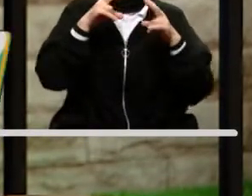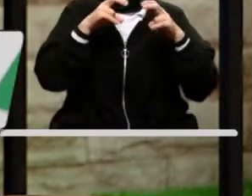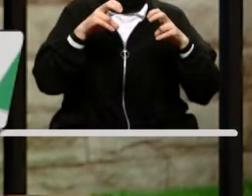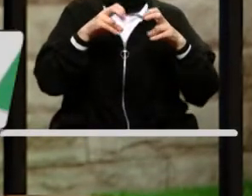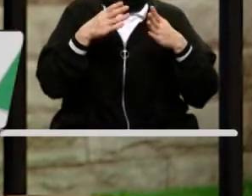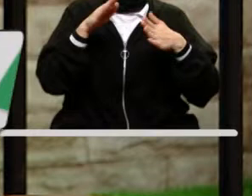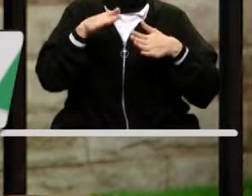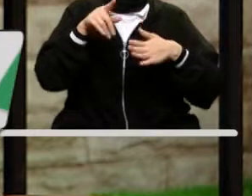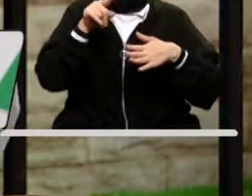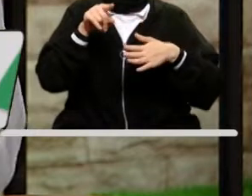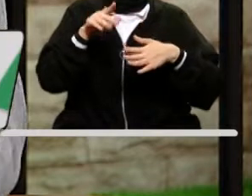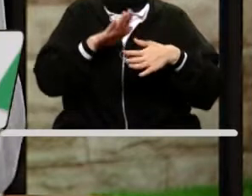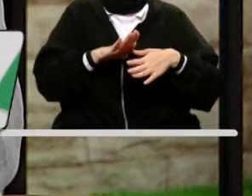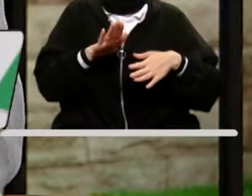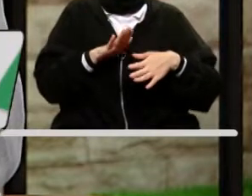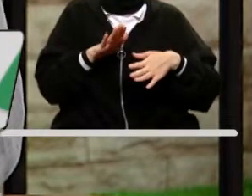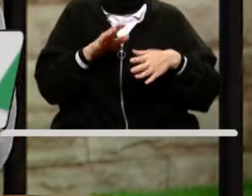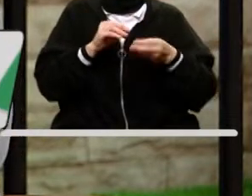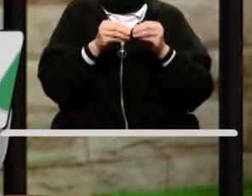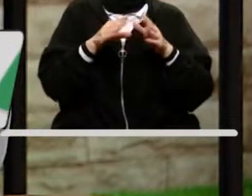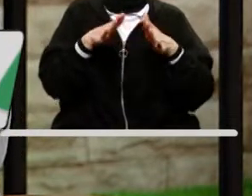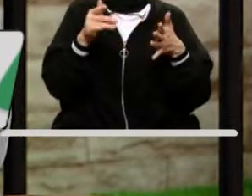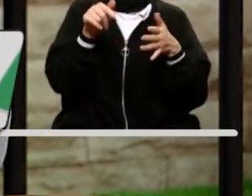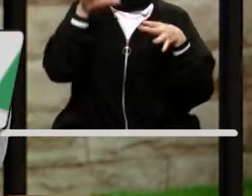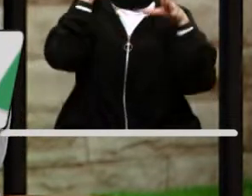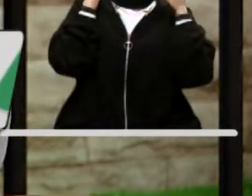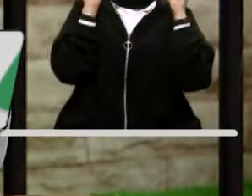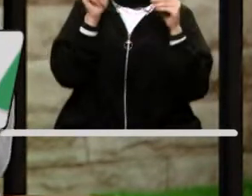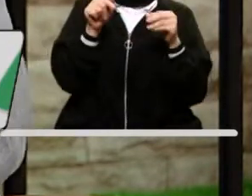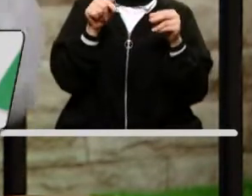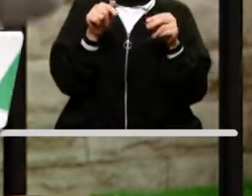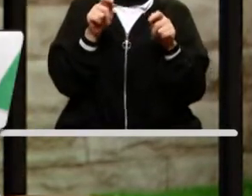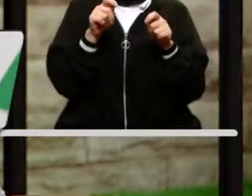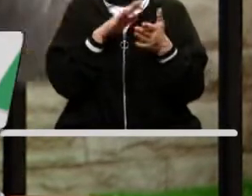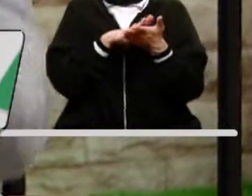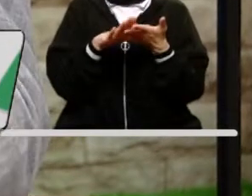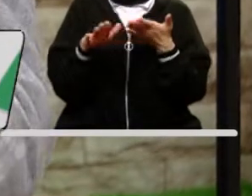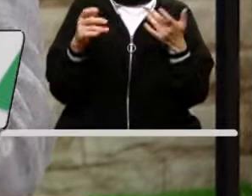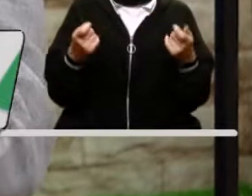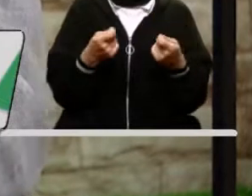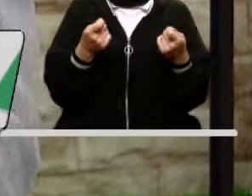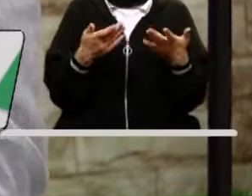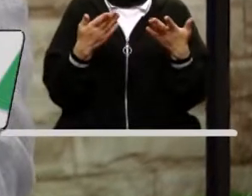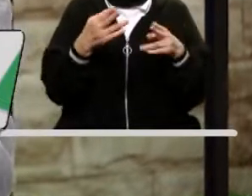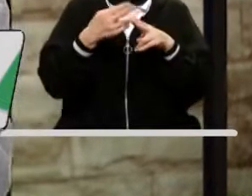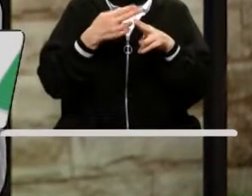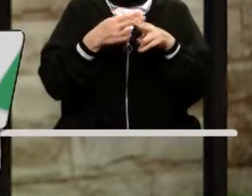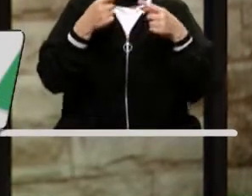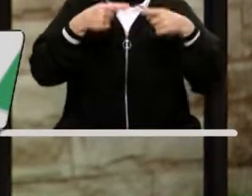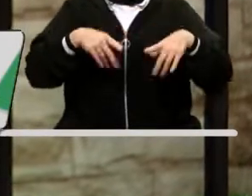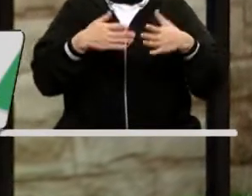tipi noksanlığı mı? Bunları öğrenip bunları gidermeye kalkarsanız. Yani her deneme sınavının sonunda o süper yaptım. Ya da hiç yapamıyorum.